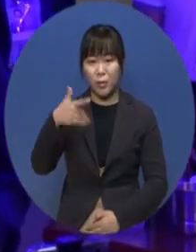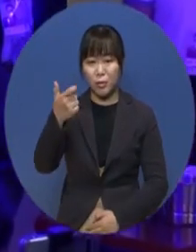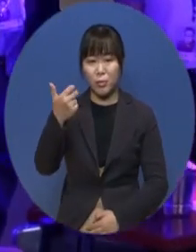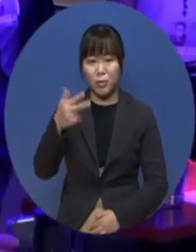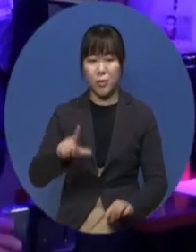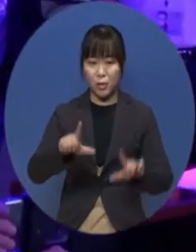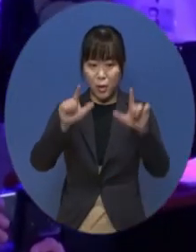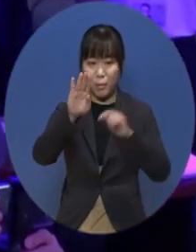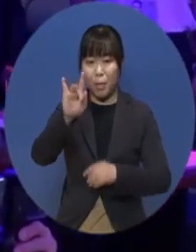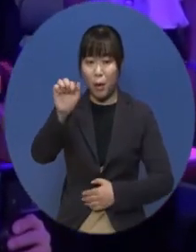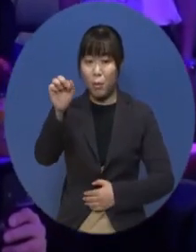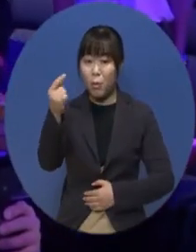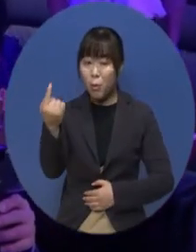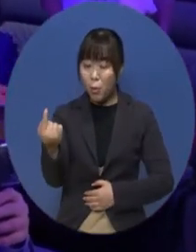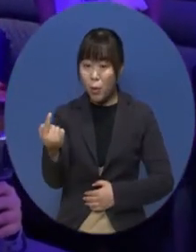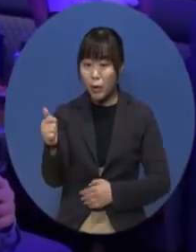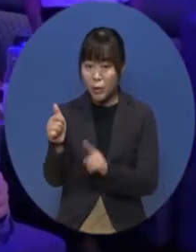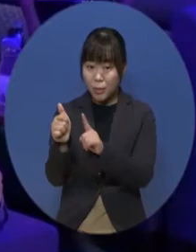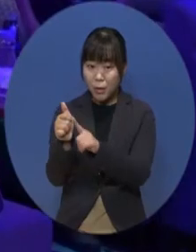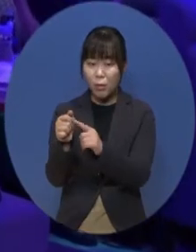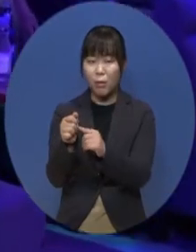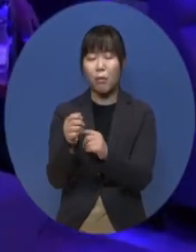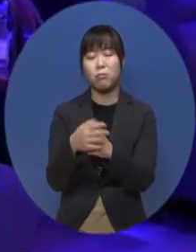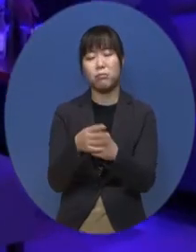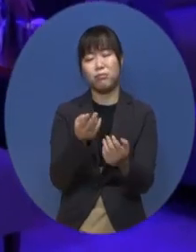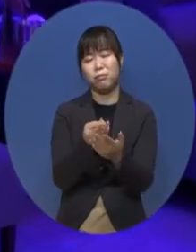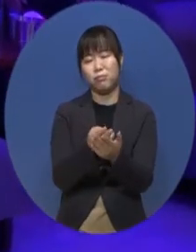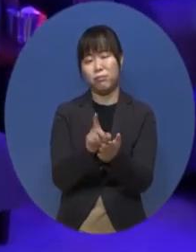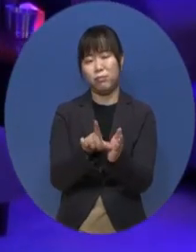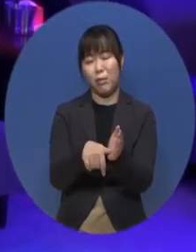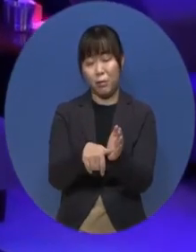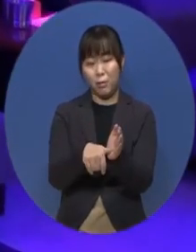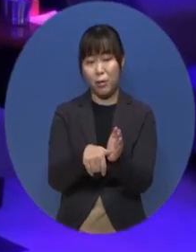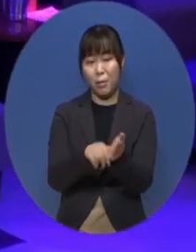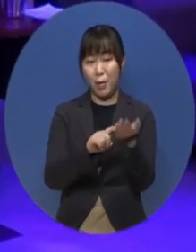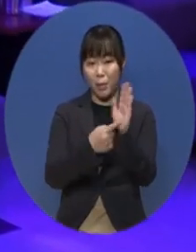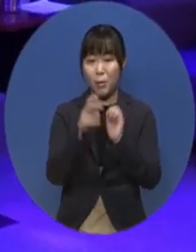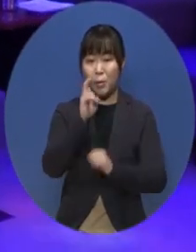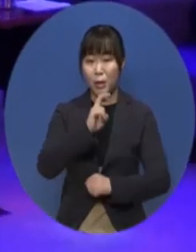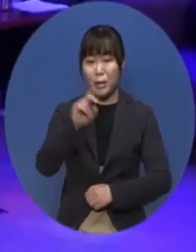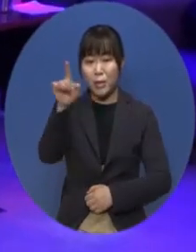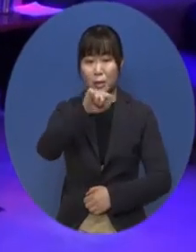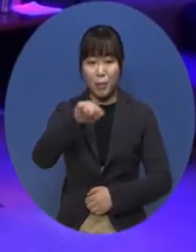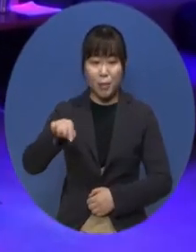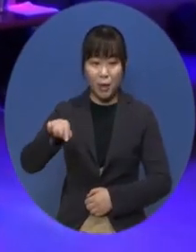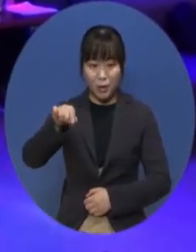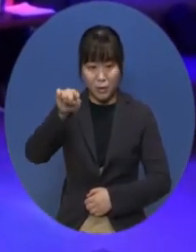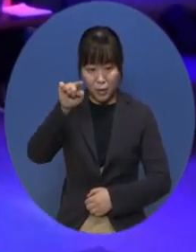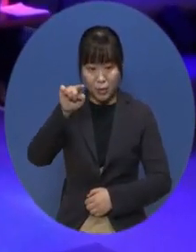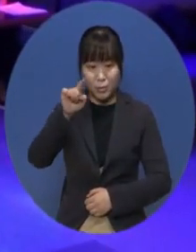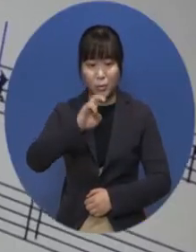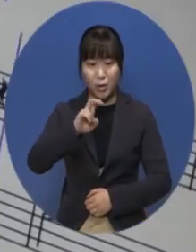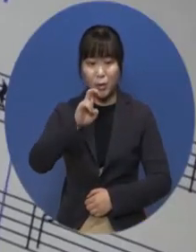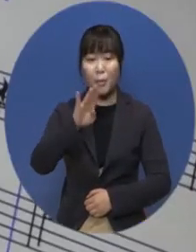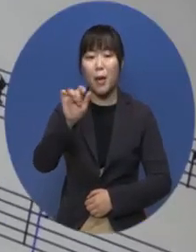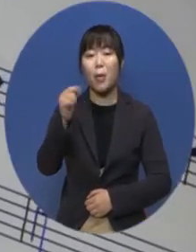1967년 배호가 병상에서 발표한 돌아가는 삼각주 노래를 부르는 배호사랑연합회